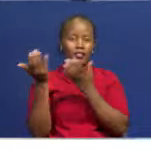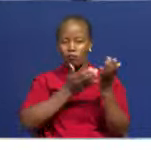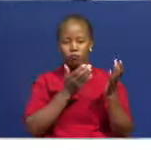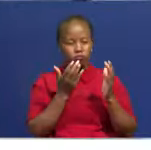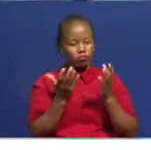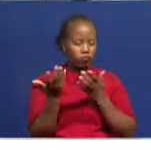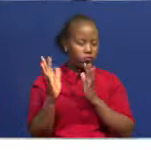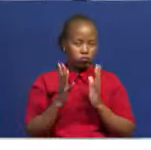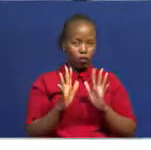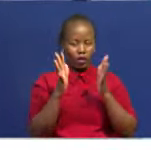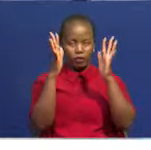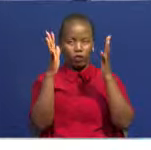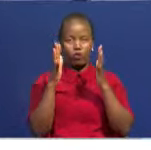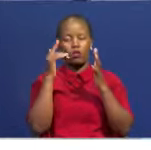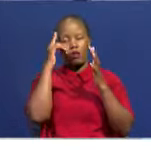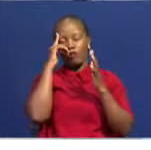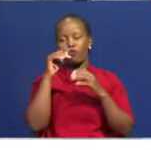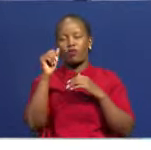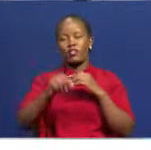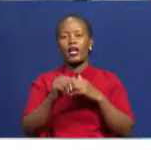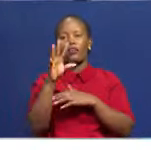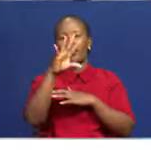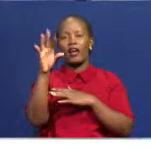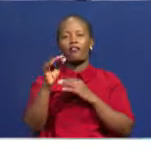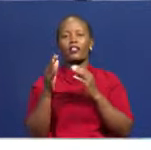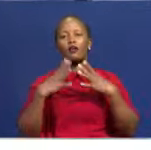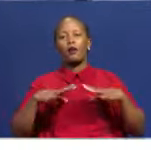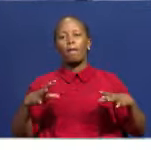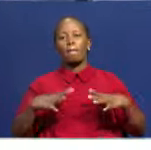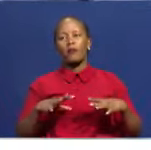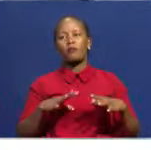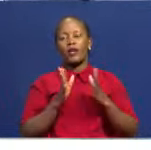rais Ramaphosa na wananchi wa taifa hilo kwa ujumla.